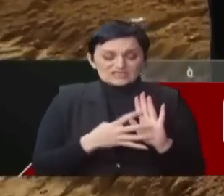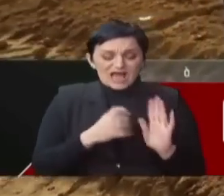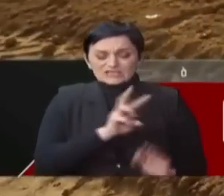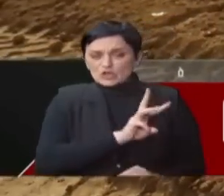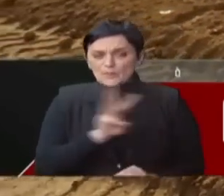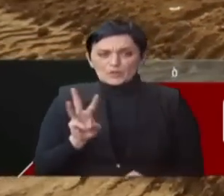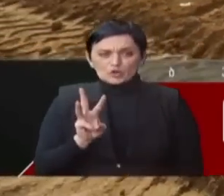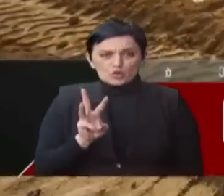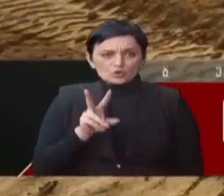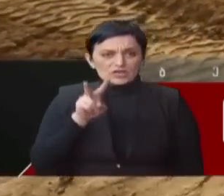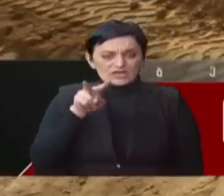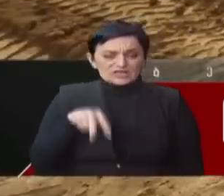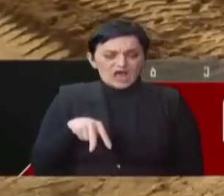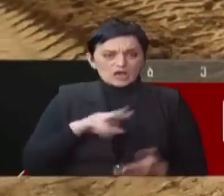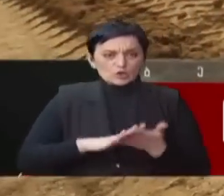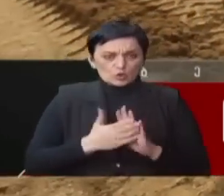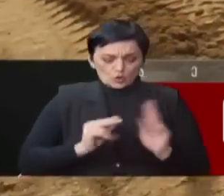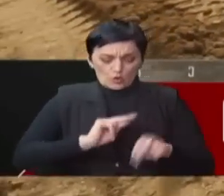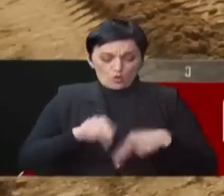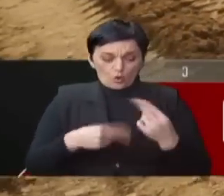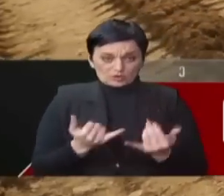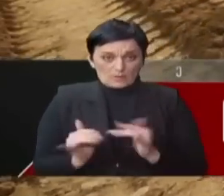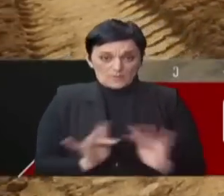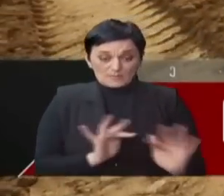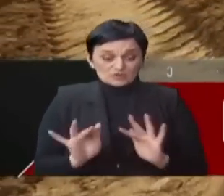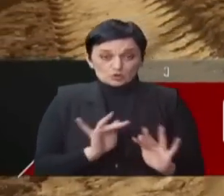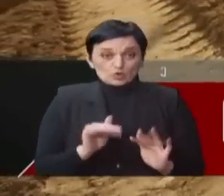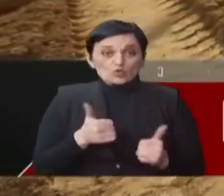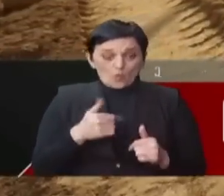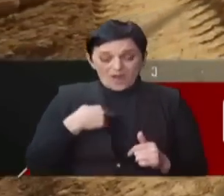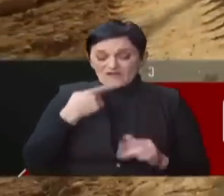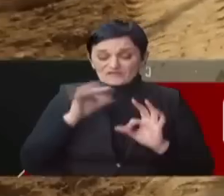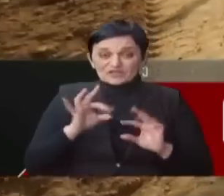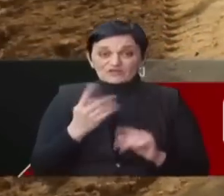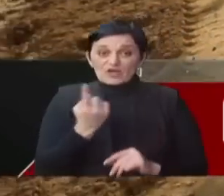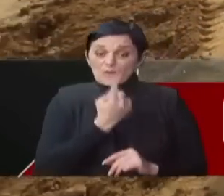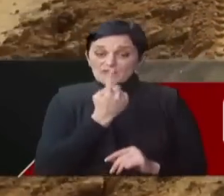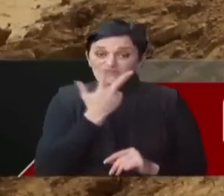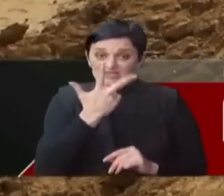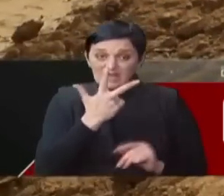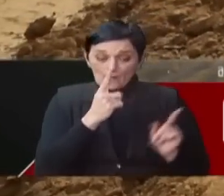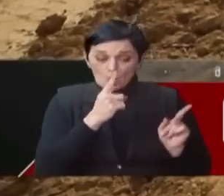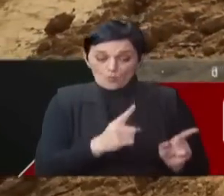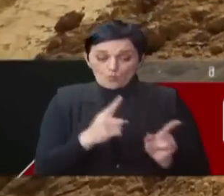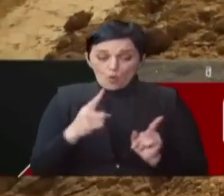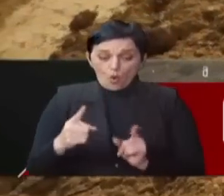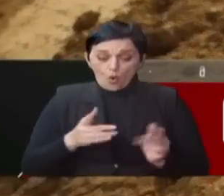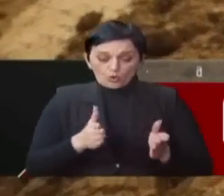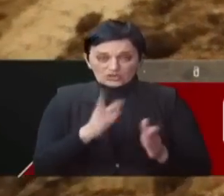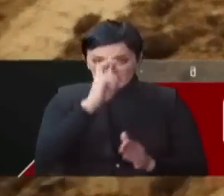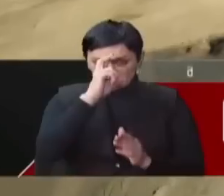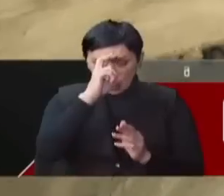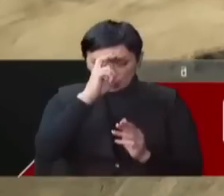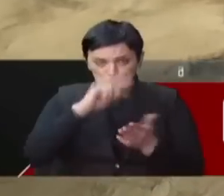მილიონი ლარის კონტრაქტი მიმდინარეობს, საიდანაც მე როგორც გითხარით, პირველი სამი მონაკვეთი უკვე არის